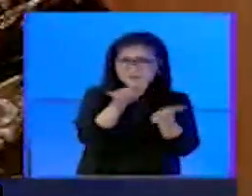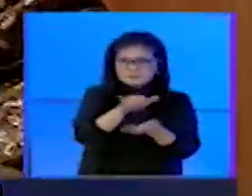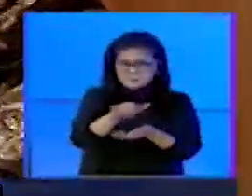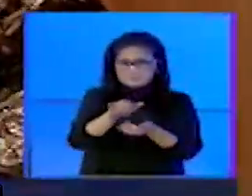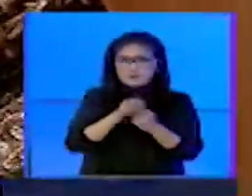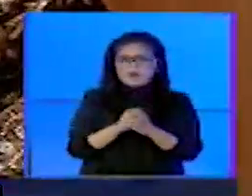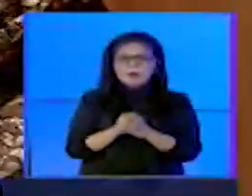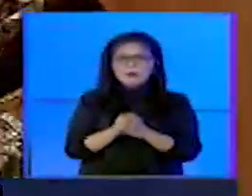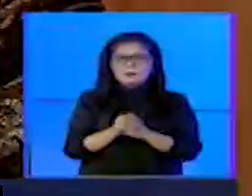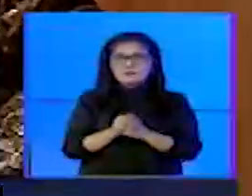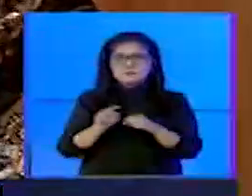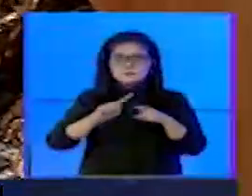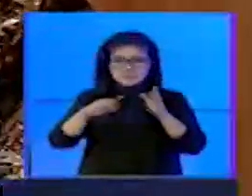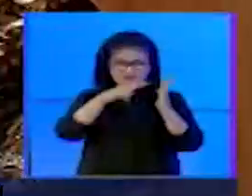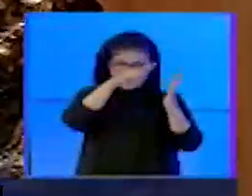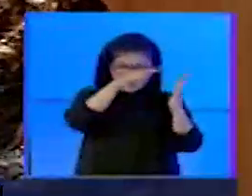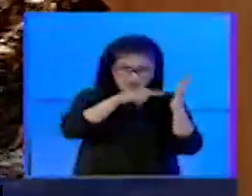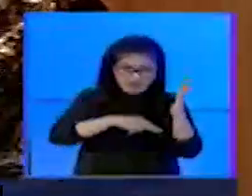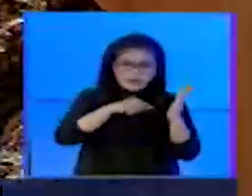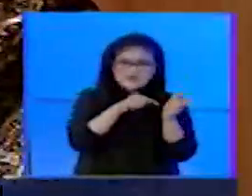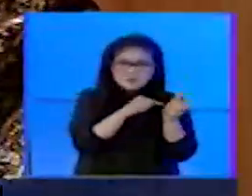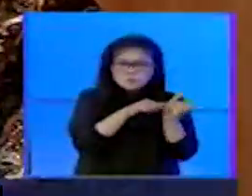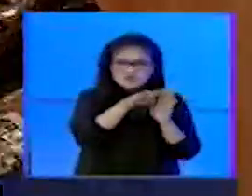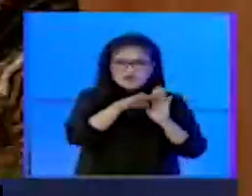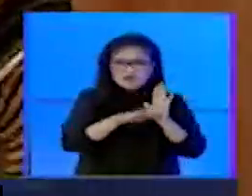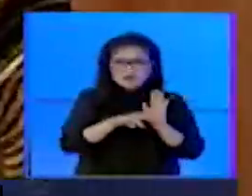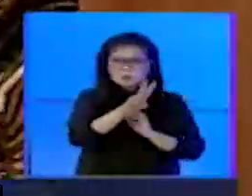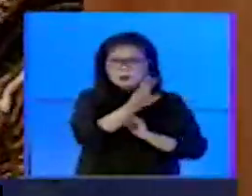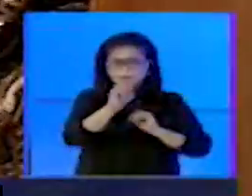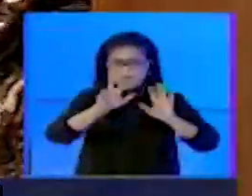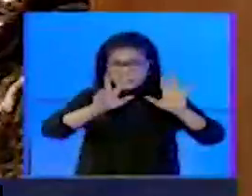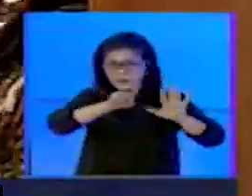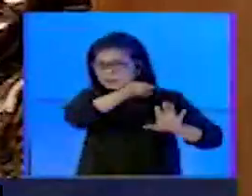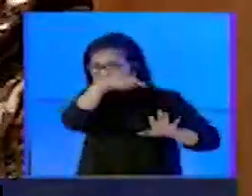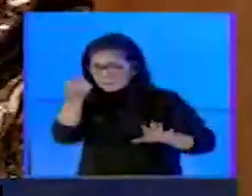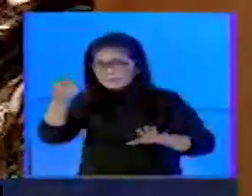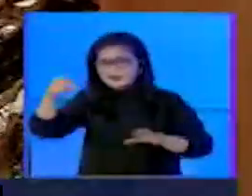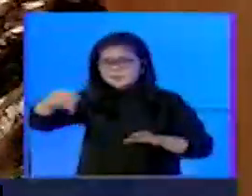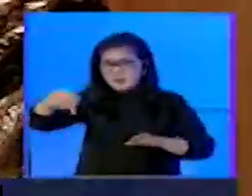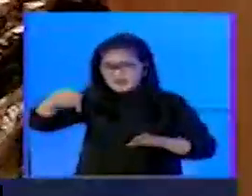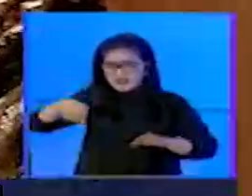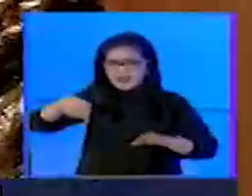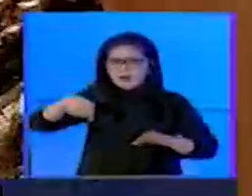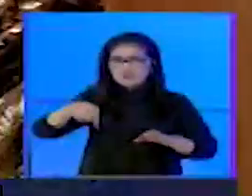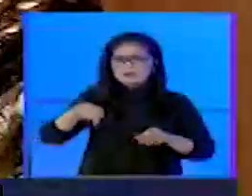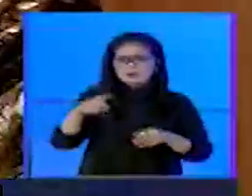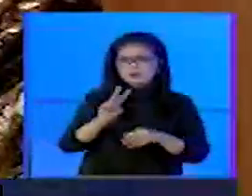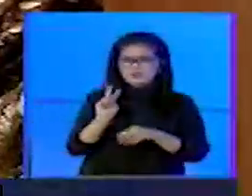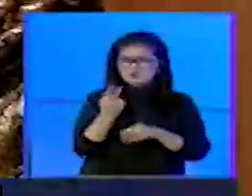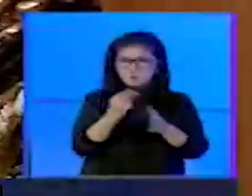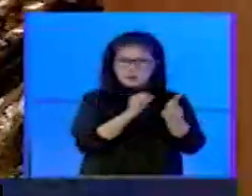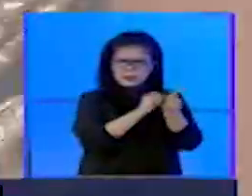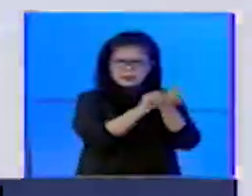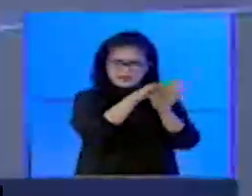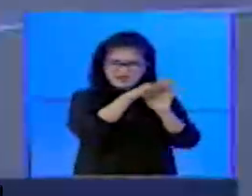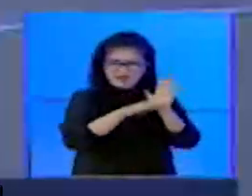melihat secara data, sejak 2008 sampai sekarang Joko Chandra tidak ada merubah elemen data kependudukan,